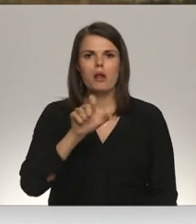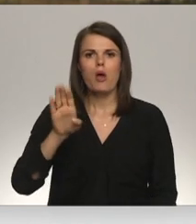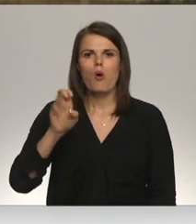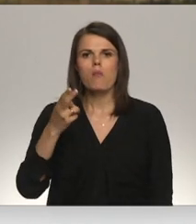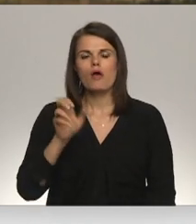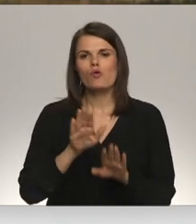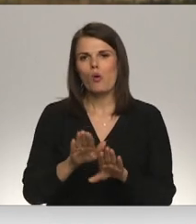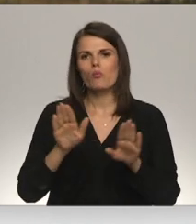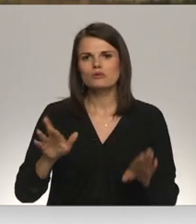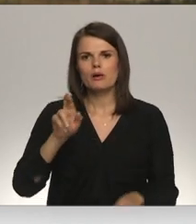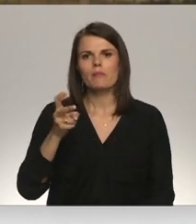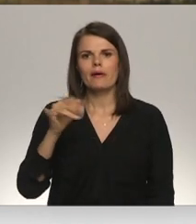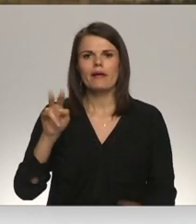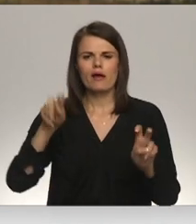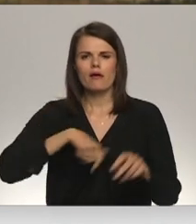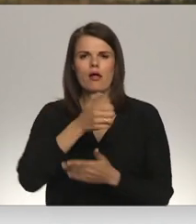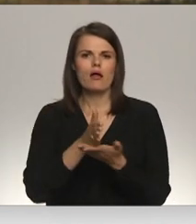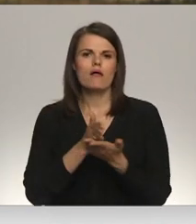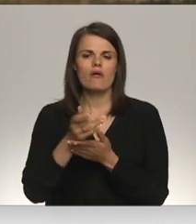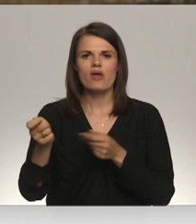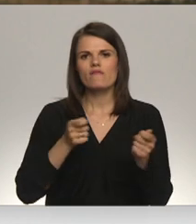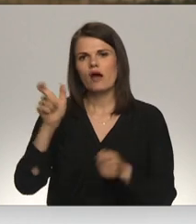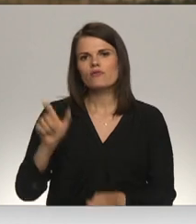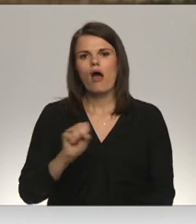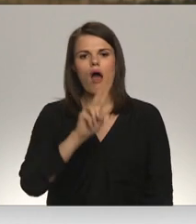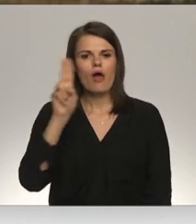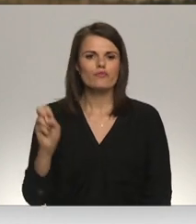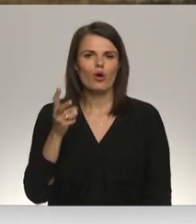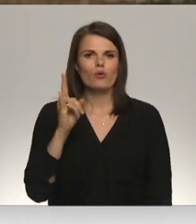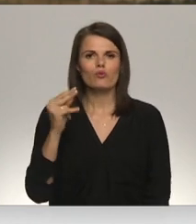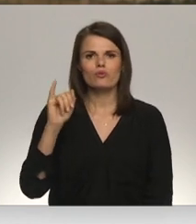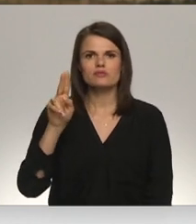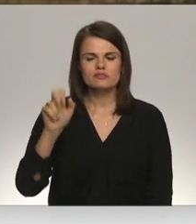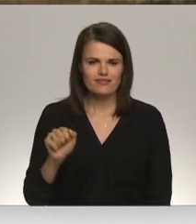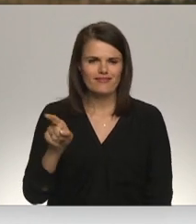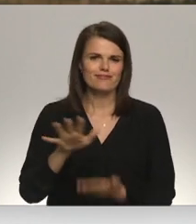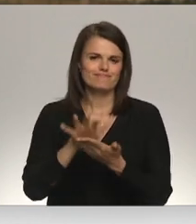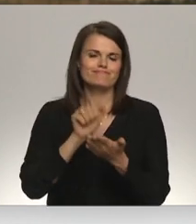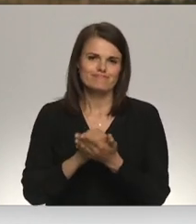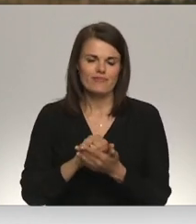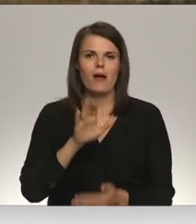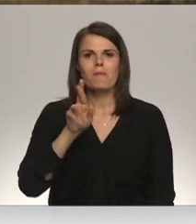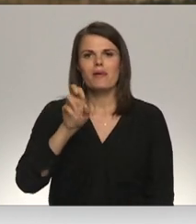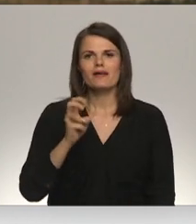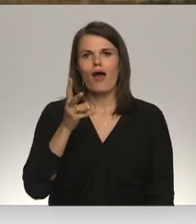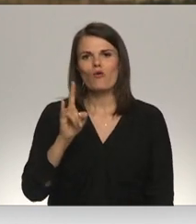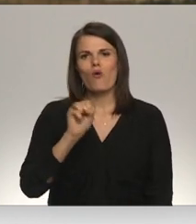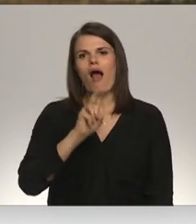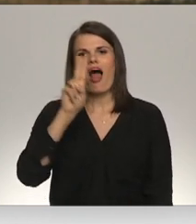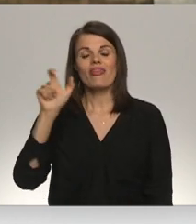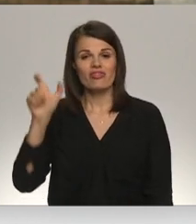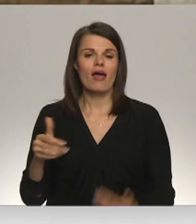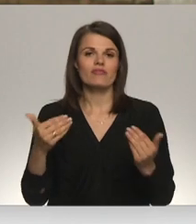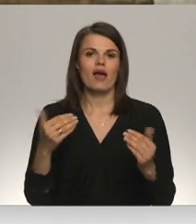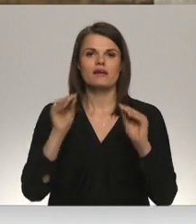memoriālā muzeja Braki ilgadējās vadītājas Annas Kuzinas, jeb Braku Annas, piemiņai tagad uzstādīts